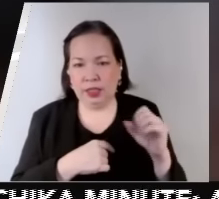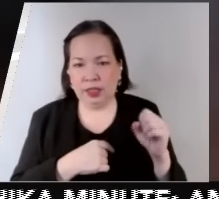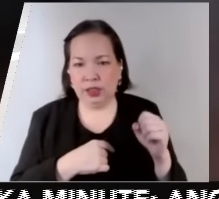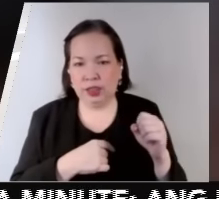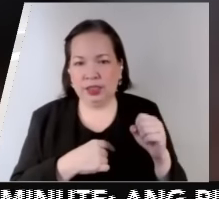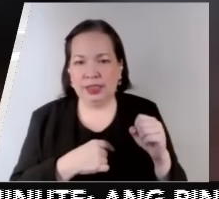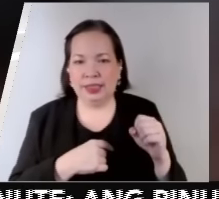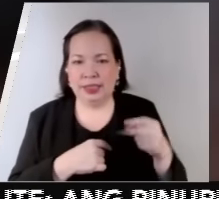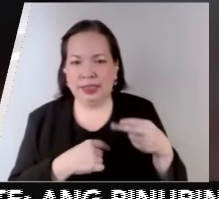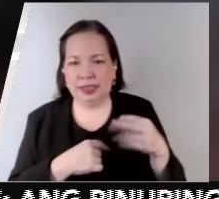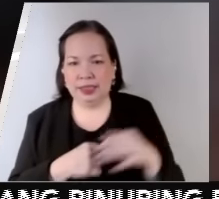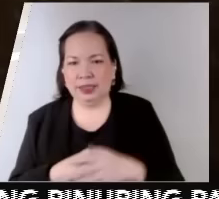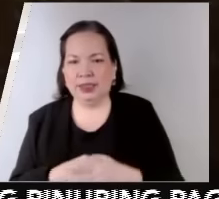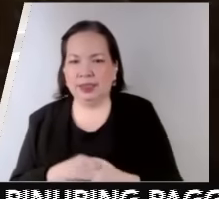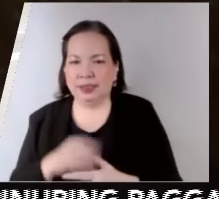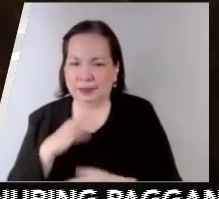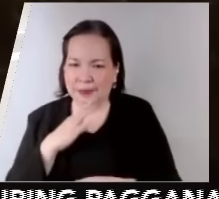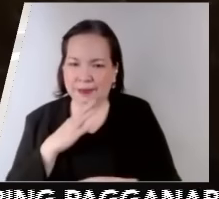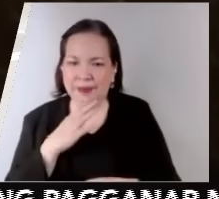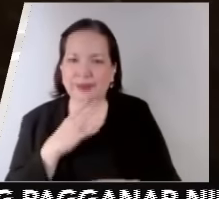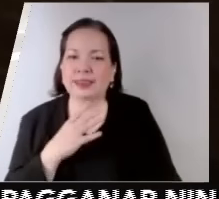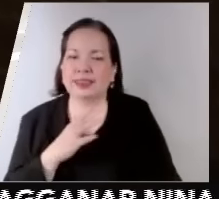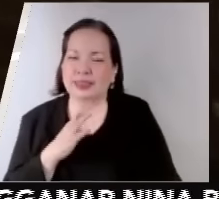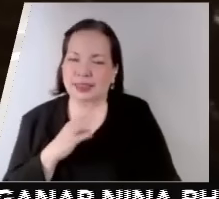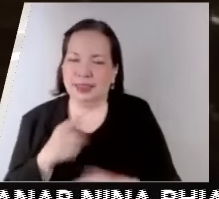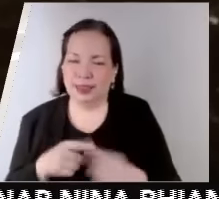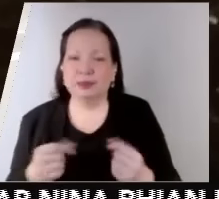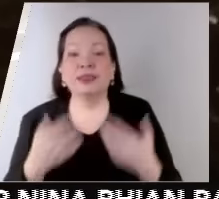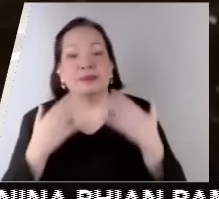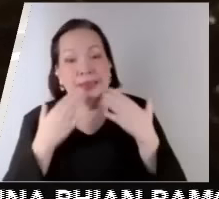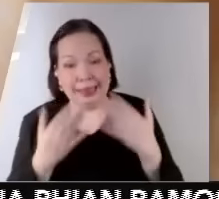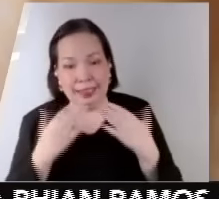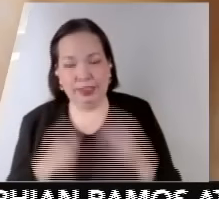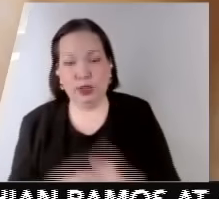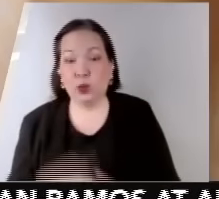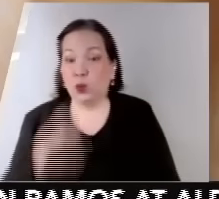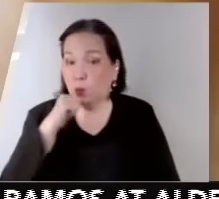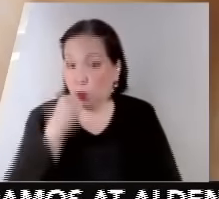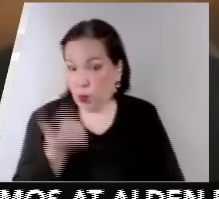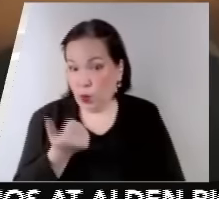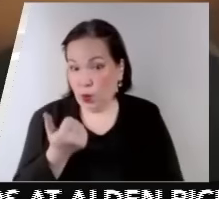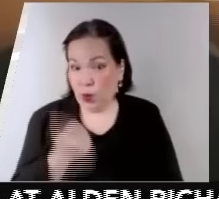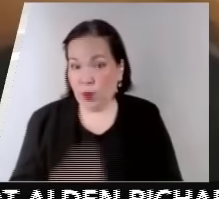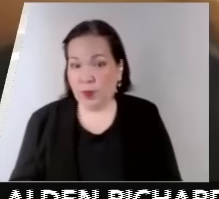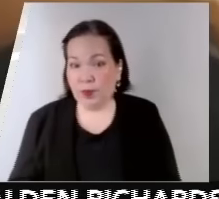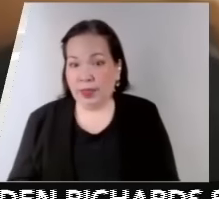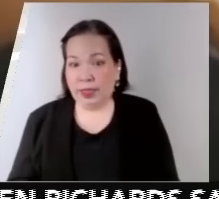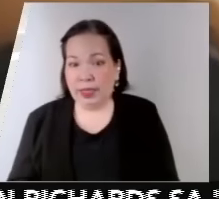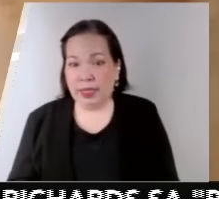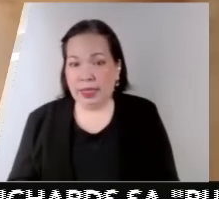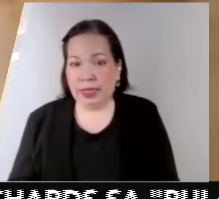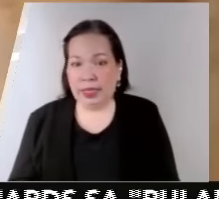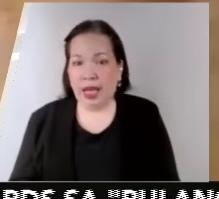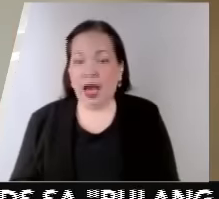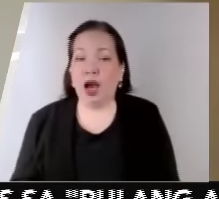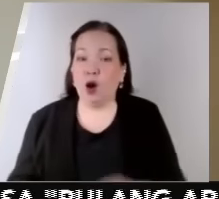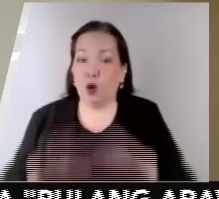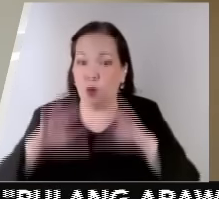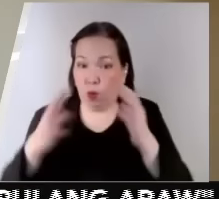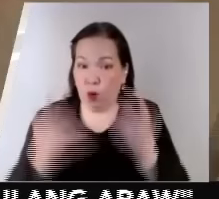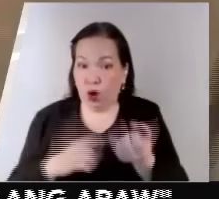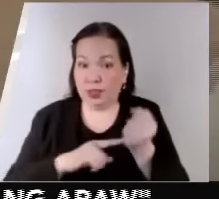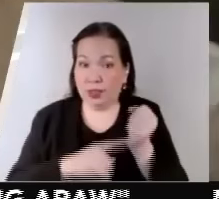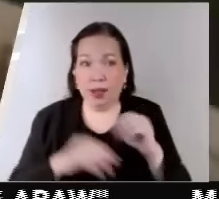kudasai. Maraming salamat po. Bukas, mapapanood na ang World TV Premiere ng Pulang Araw